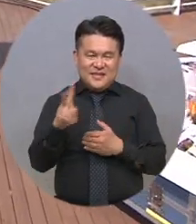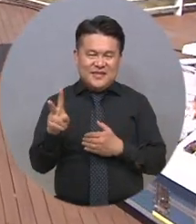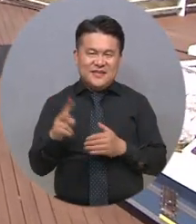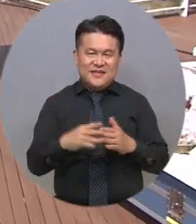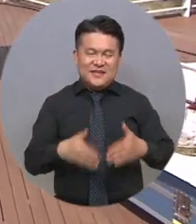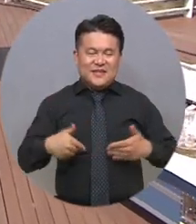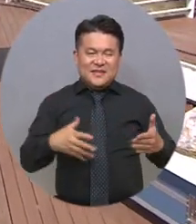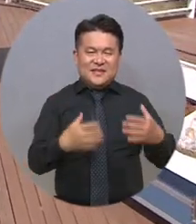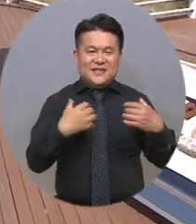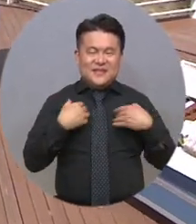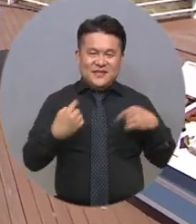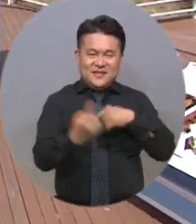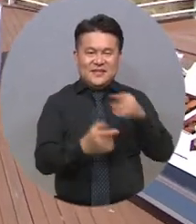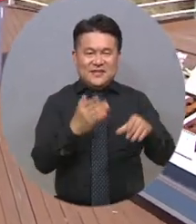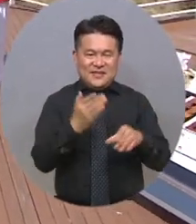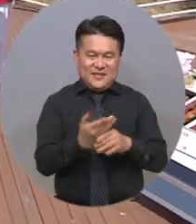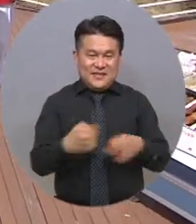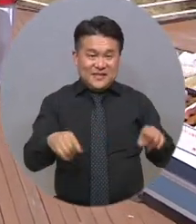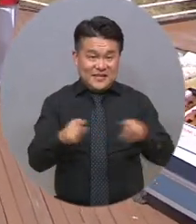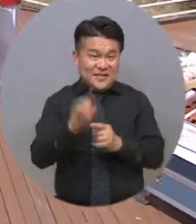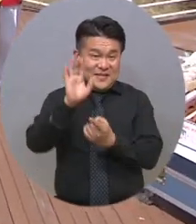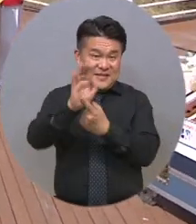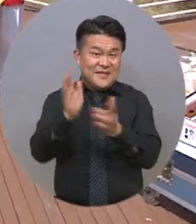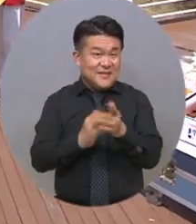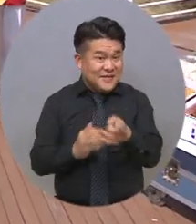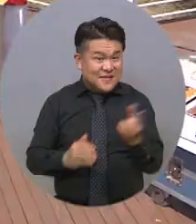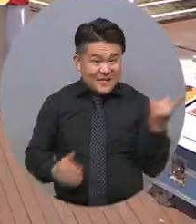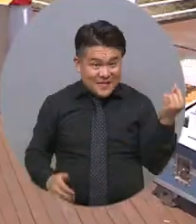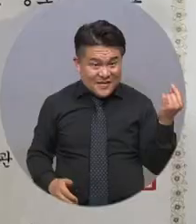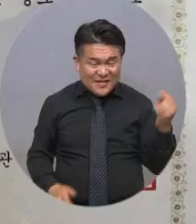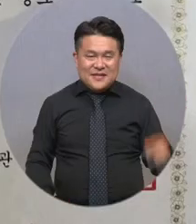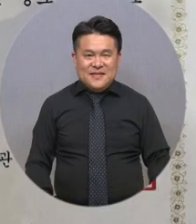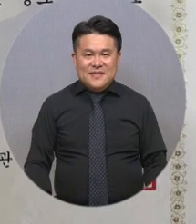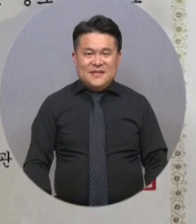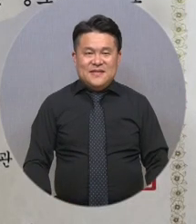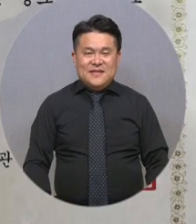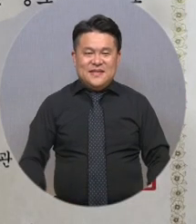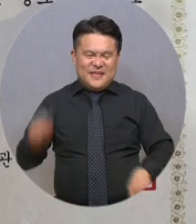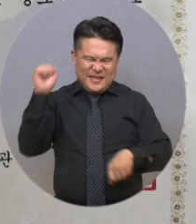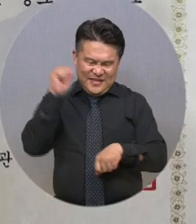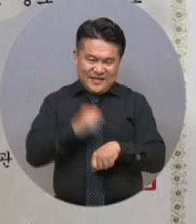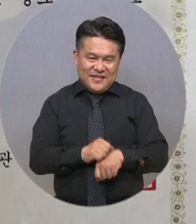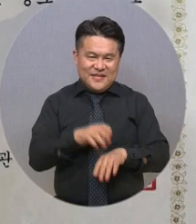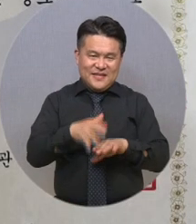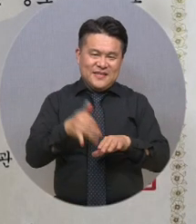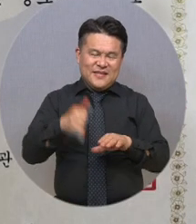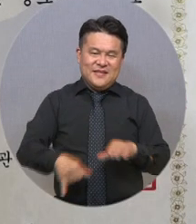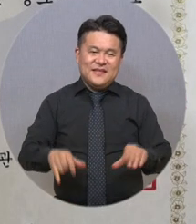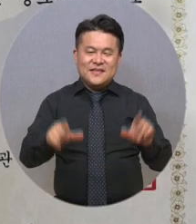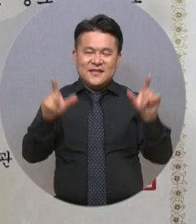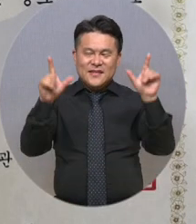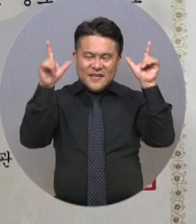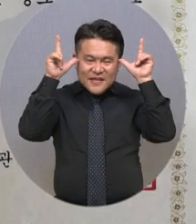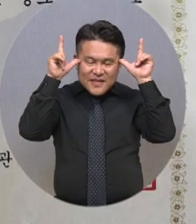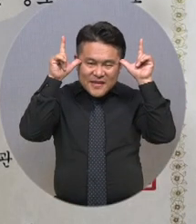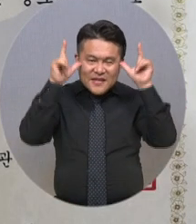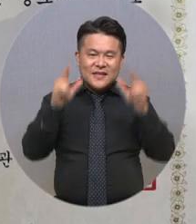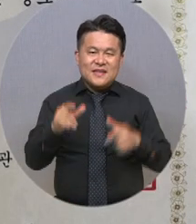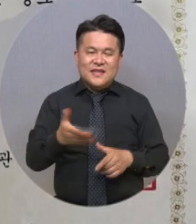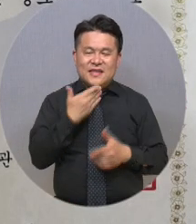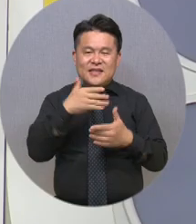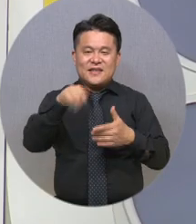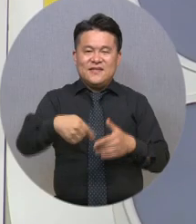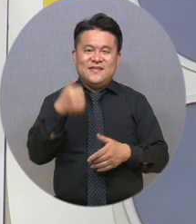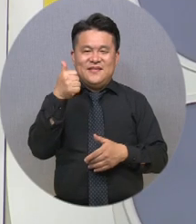전남도청에서 운영하는 이 남도장터가 같이 우리가 방송을 했었잖아요. 네, 그래서 네. 잘했다고 농림축산식품부